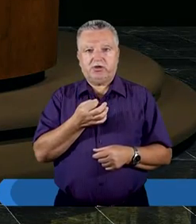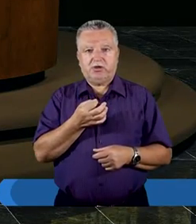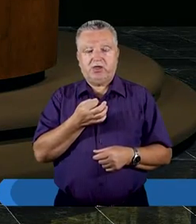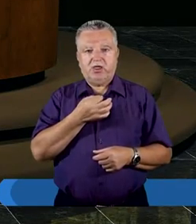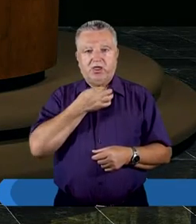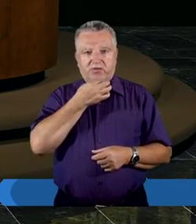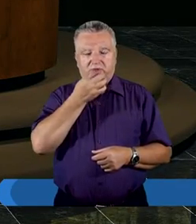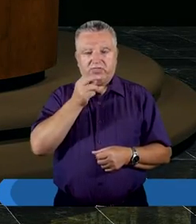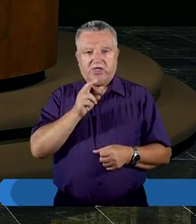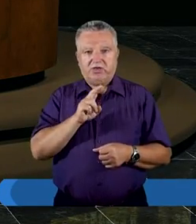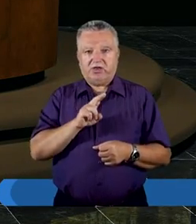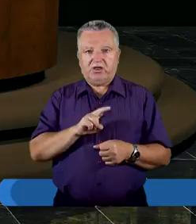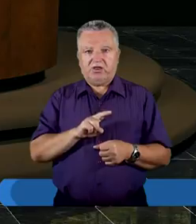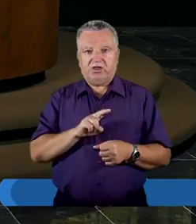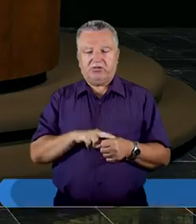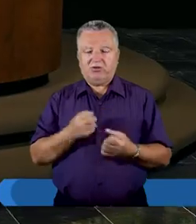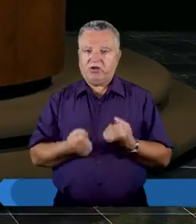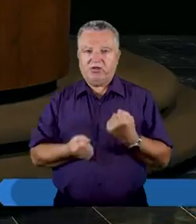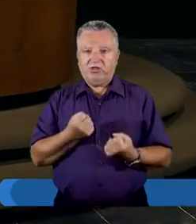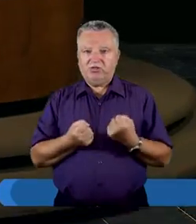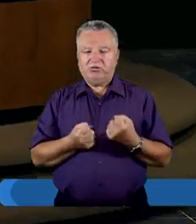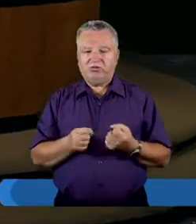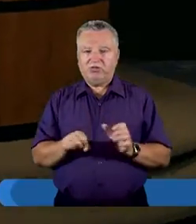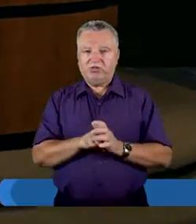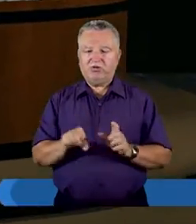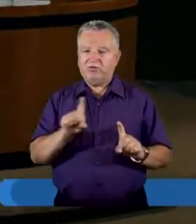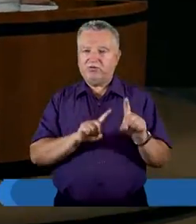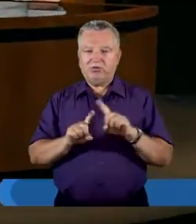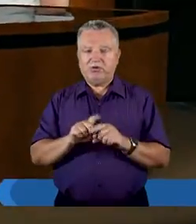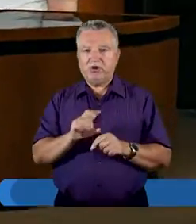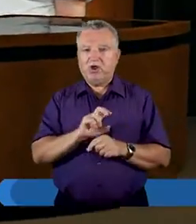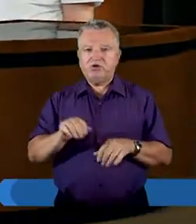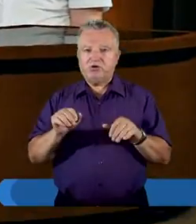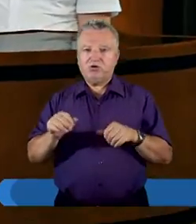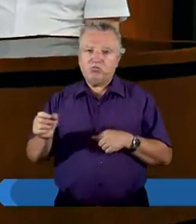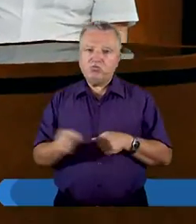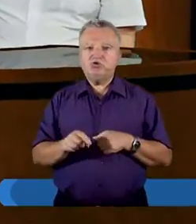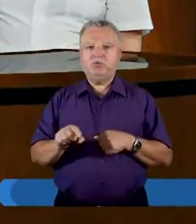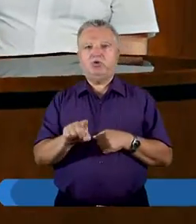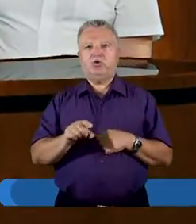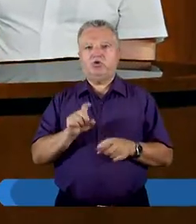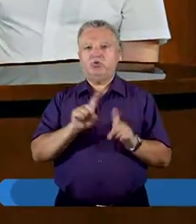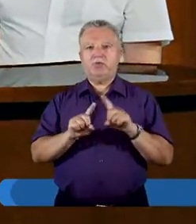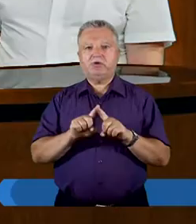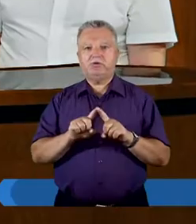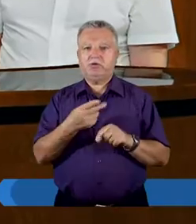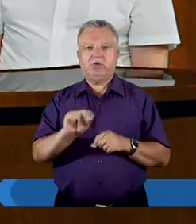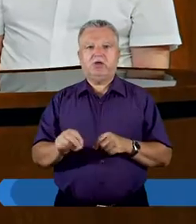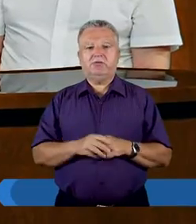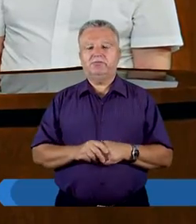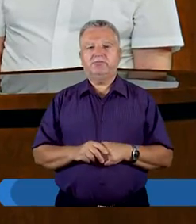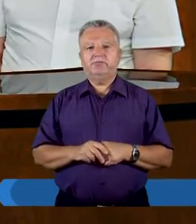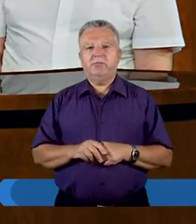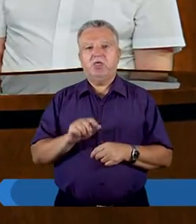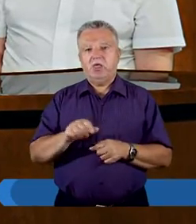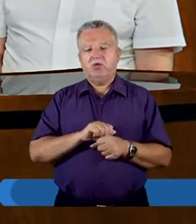które sprowadza was na manowce, prawda? No właśnie, bardzo trudne do wytłumaczenia. I. Czy w ogóle musimy to tłumaczyć? No raczej nie. No właśnie,